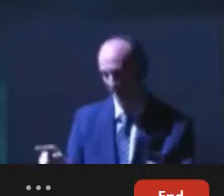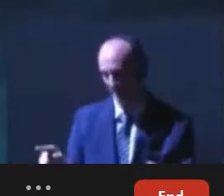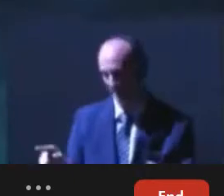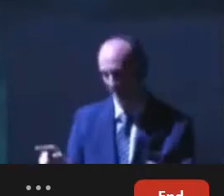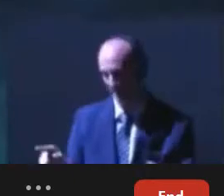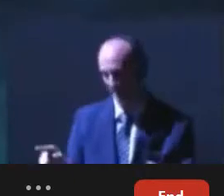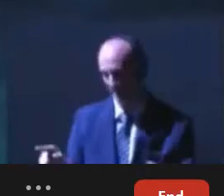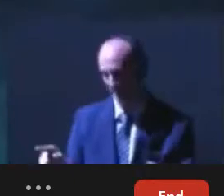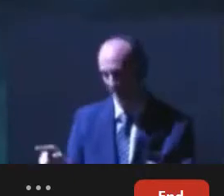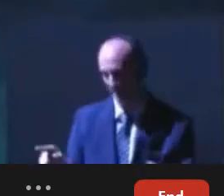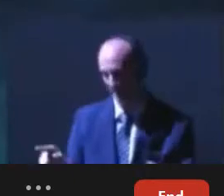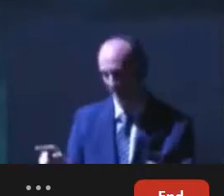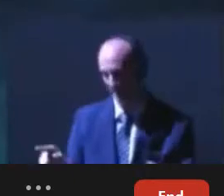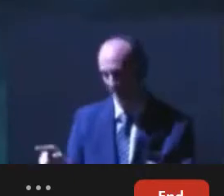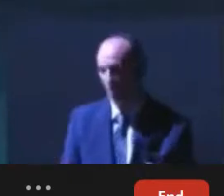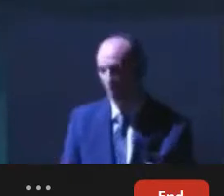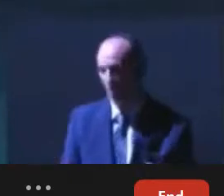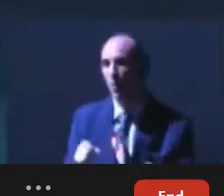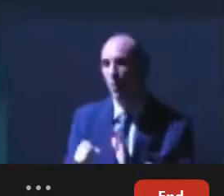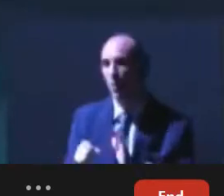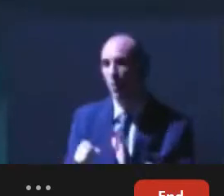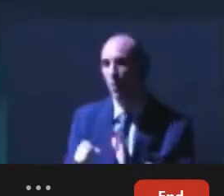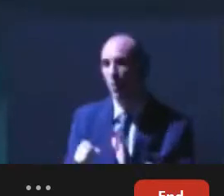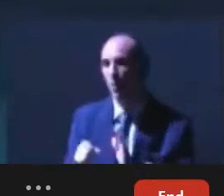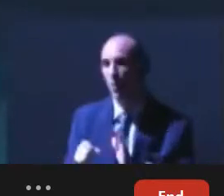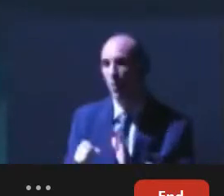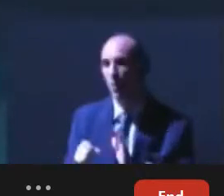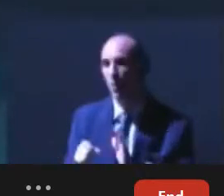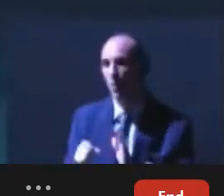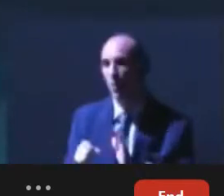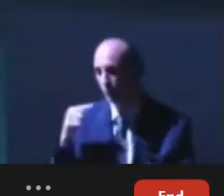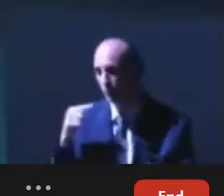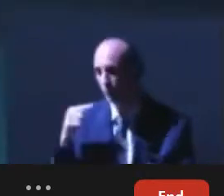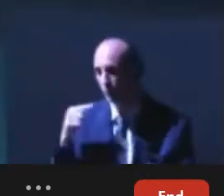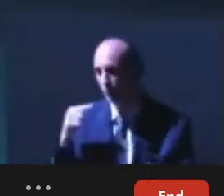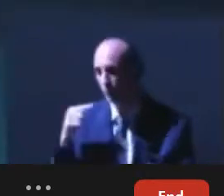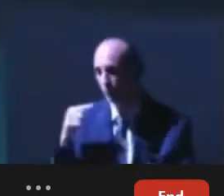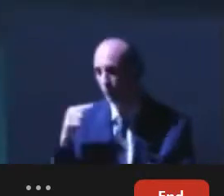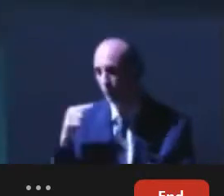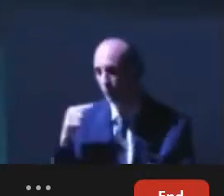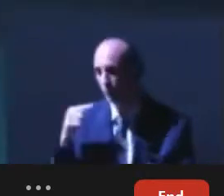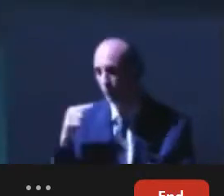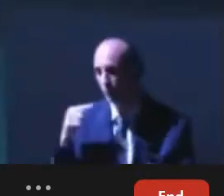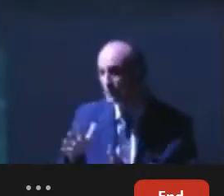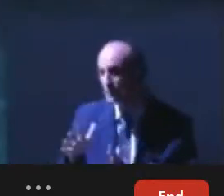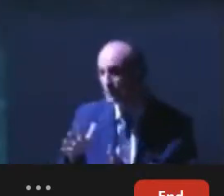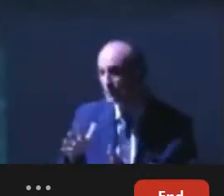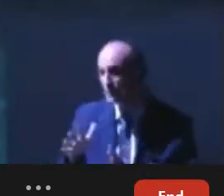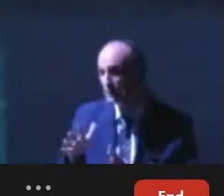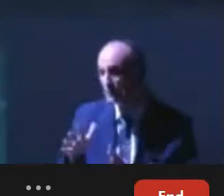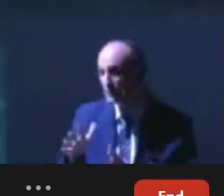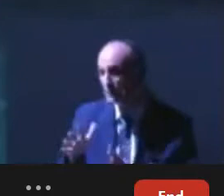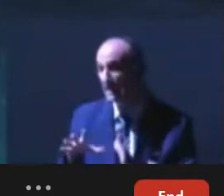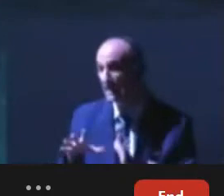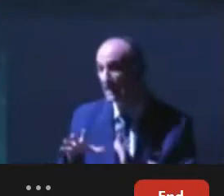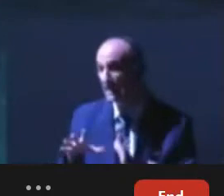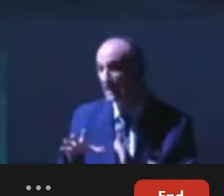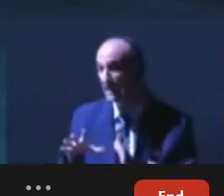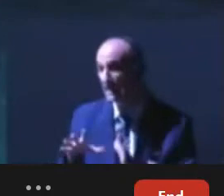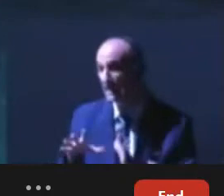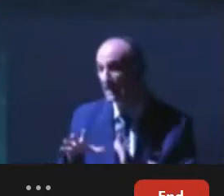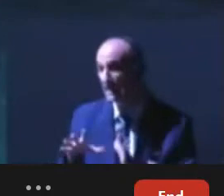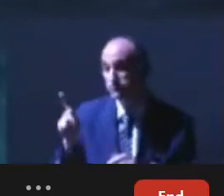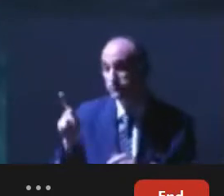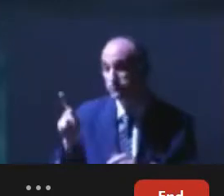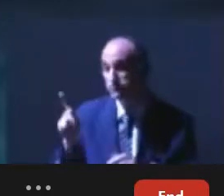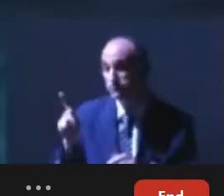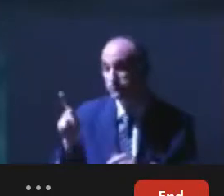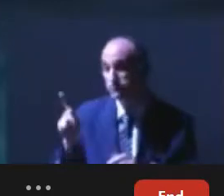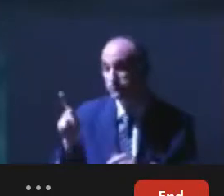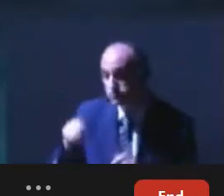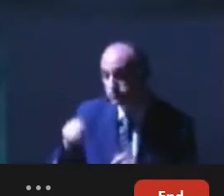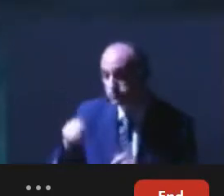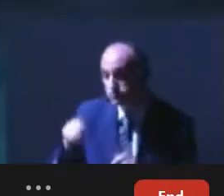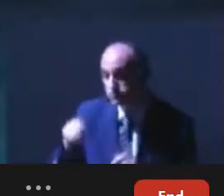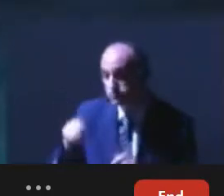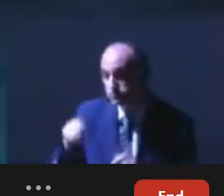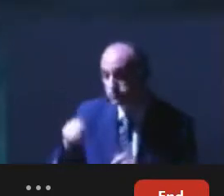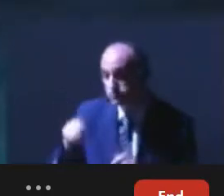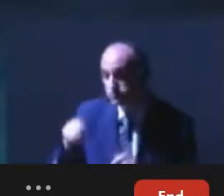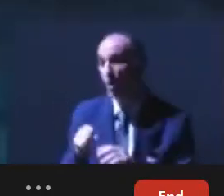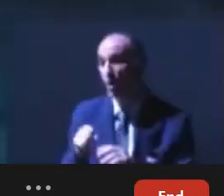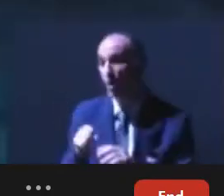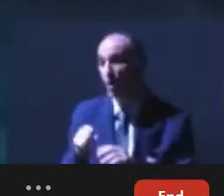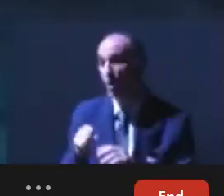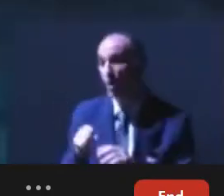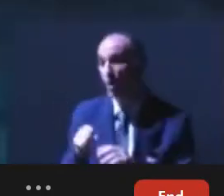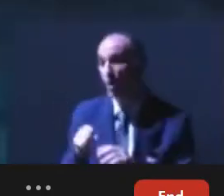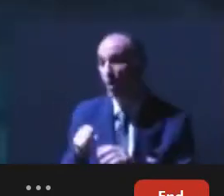nhân dân tệ dựa trên công nghệ blockchain, tiền crypto euro, giờ tiền crypto đô la. Điều này có nghĩa